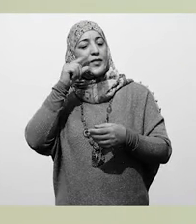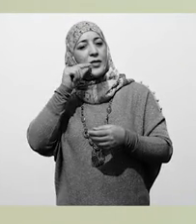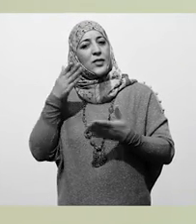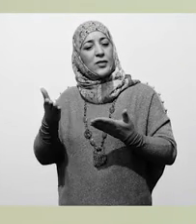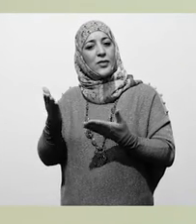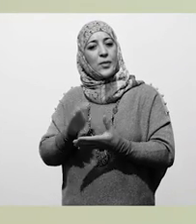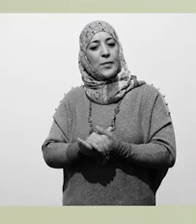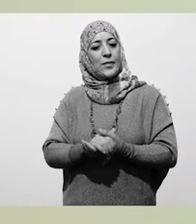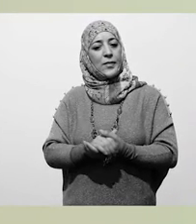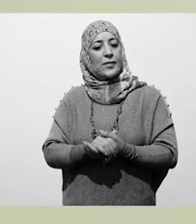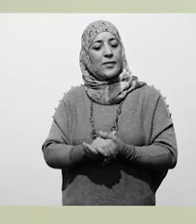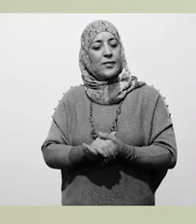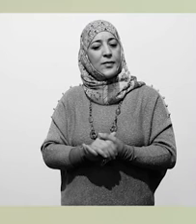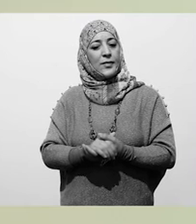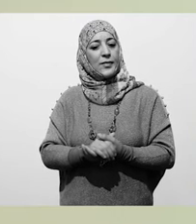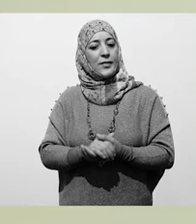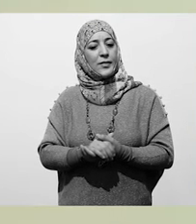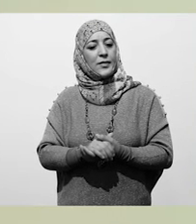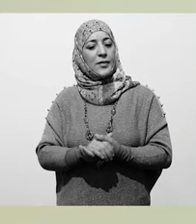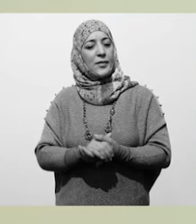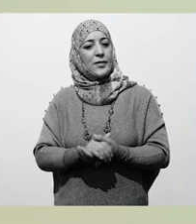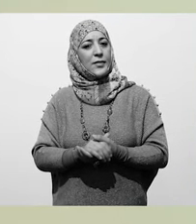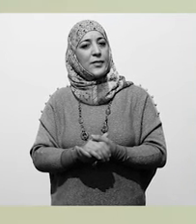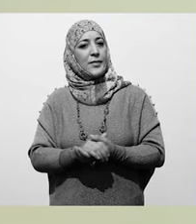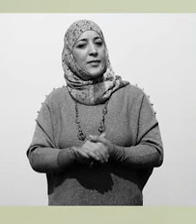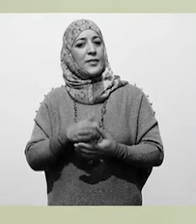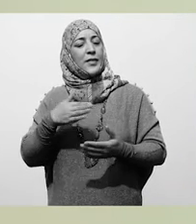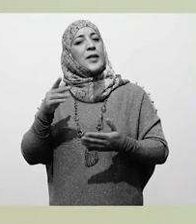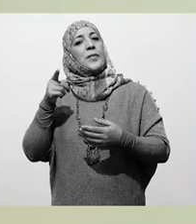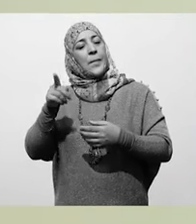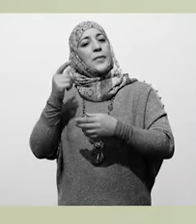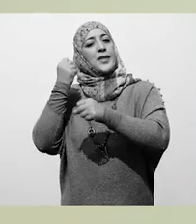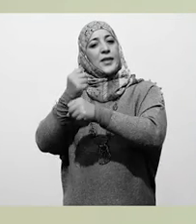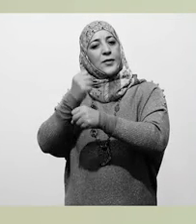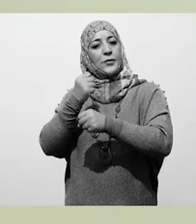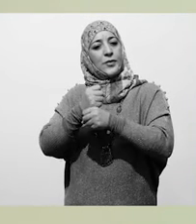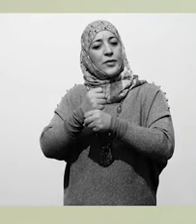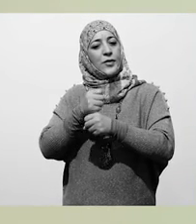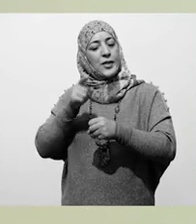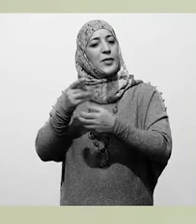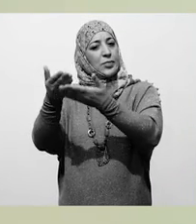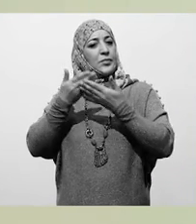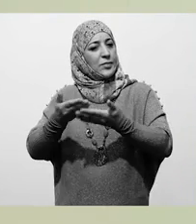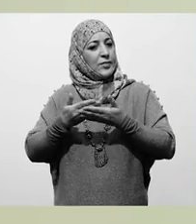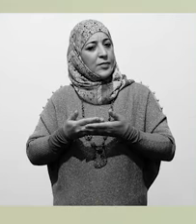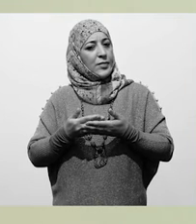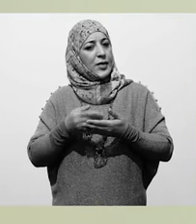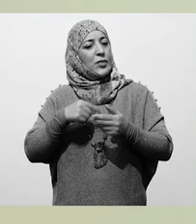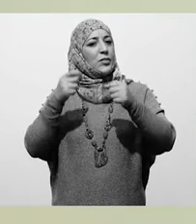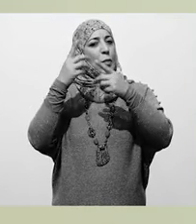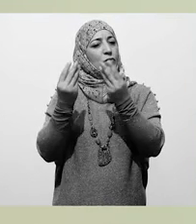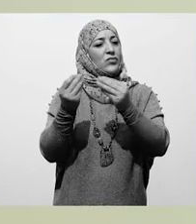son père qui, malgré qu'il n'a pas de bras, mais il est fonctionnaire et elle a pu